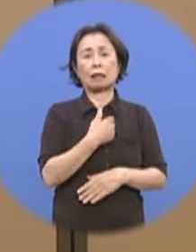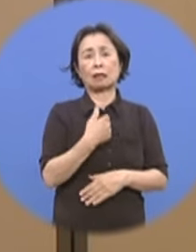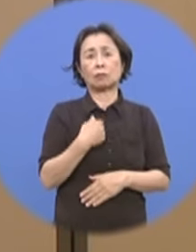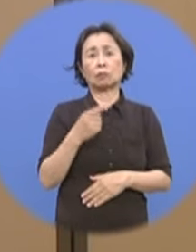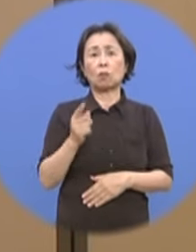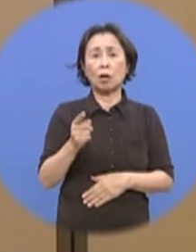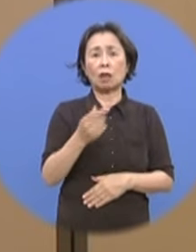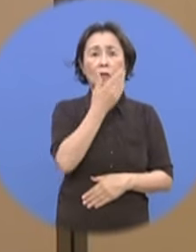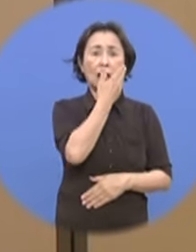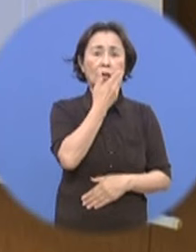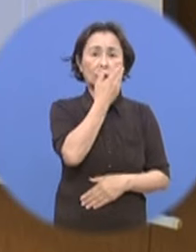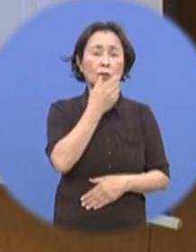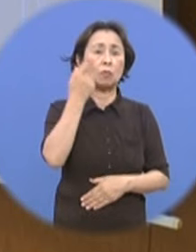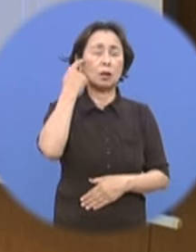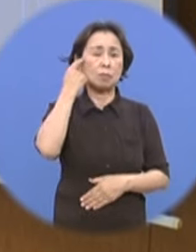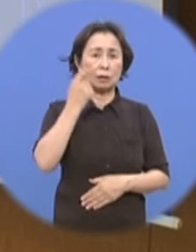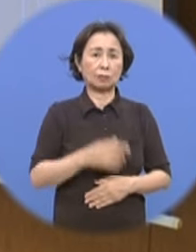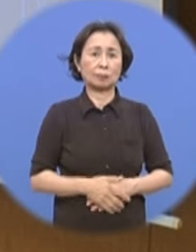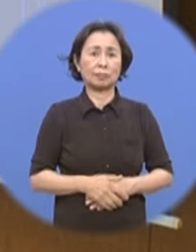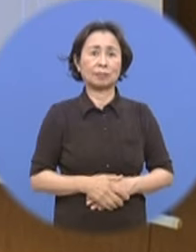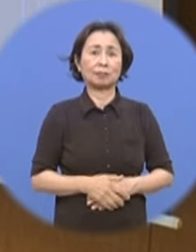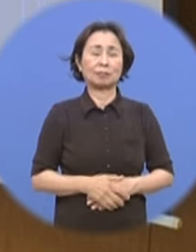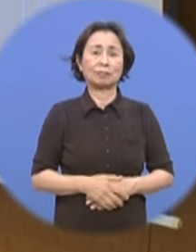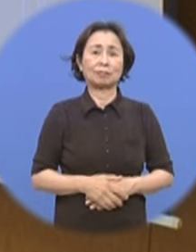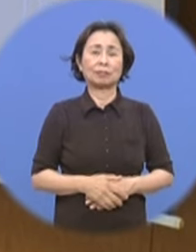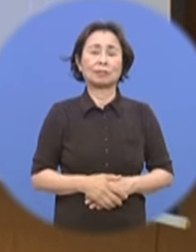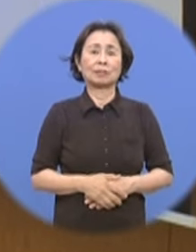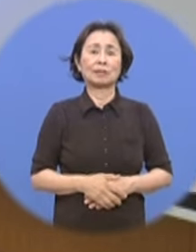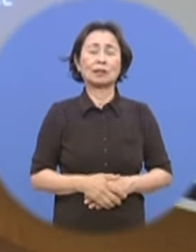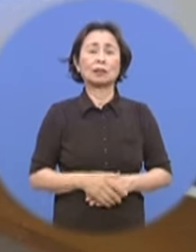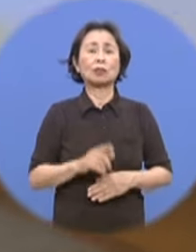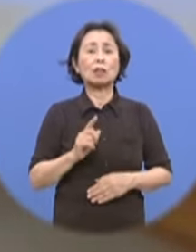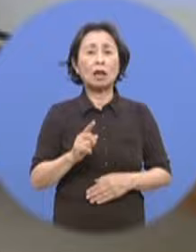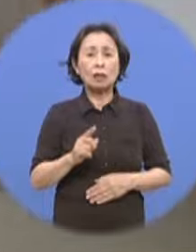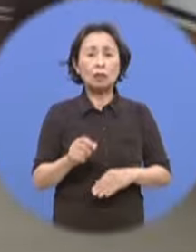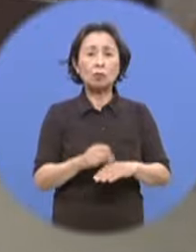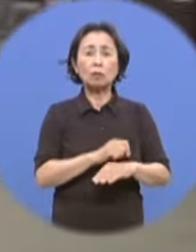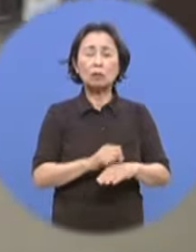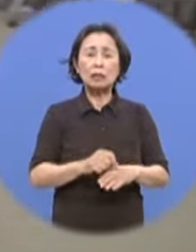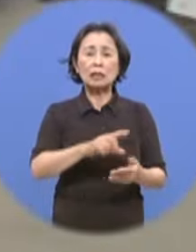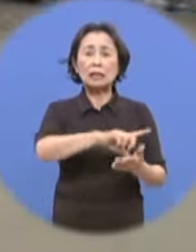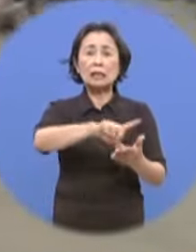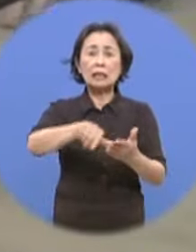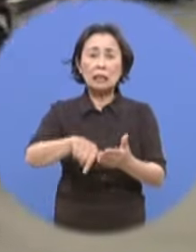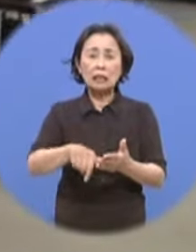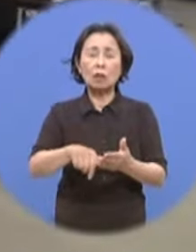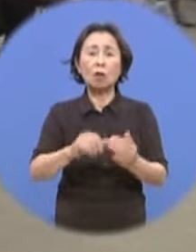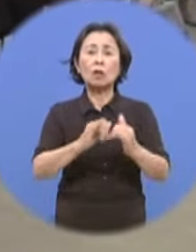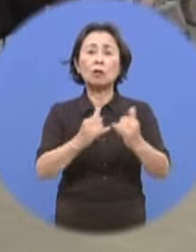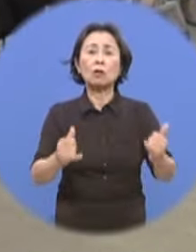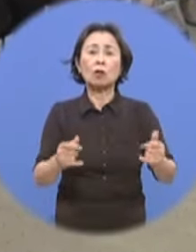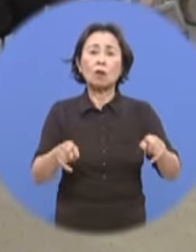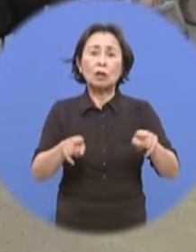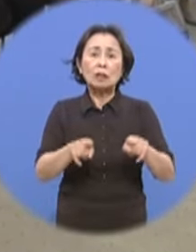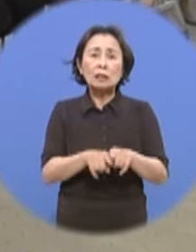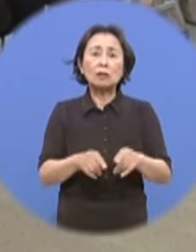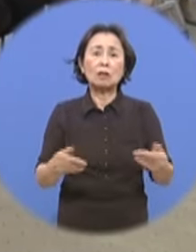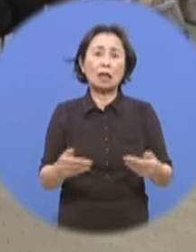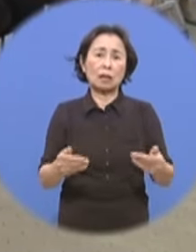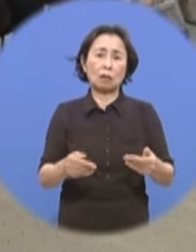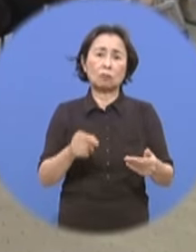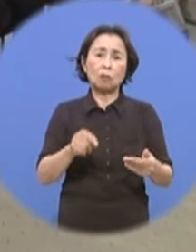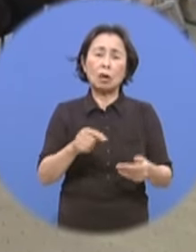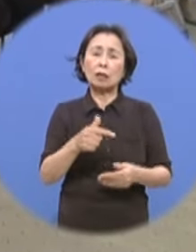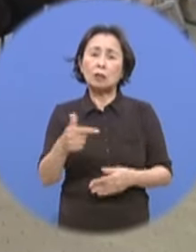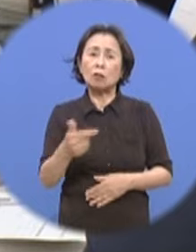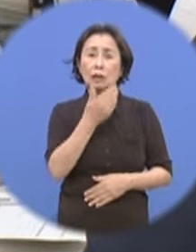すごく重要になってきますその中で大切にしていきたいのは地域の人との共えそこがものすごく大事